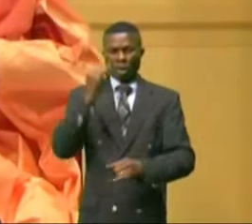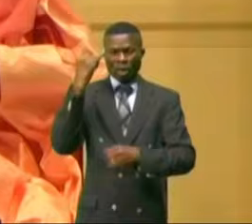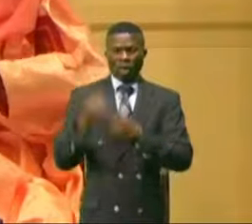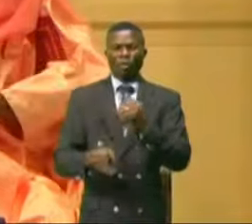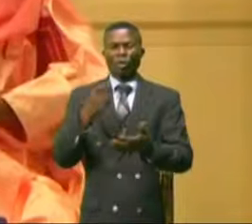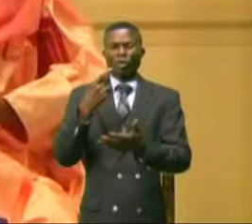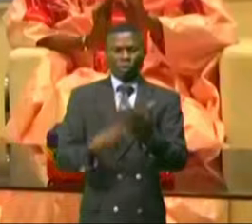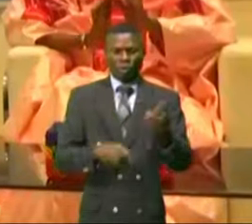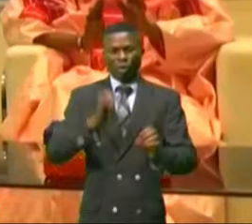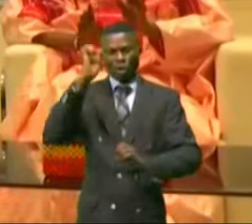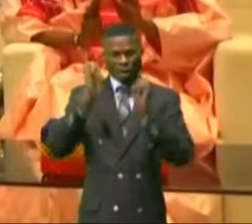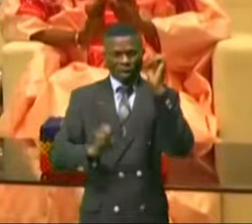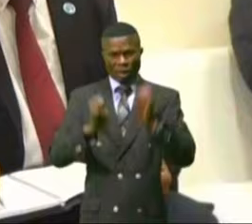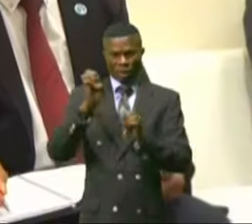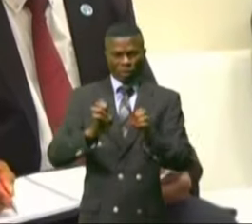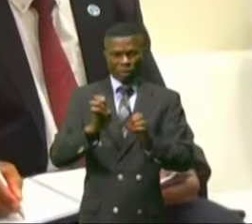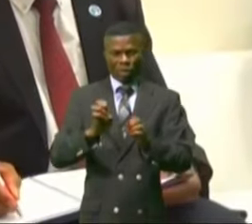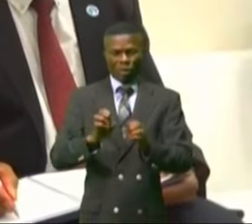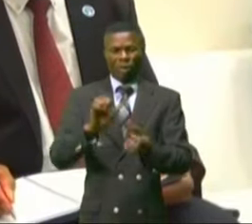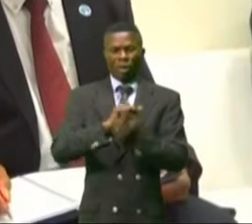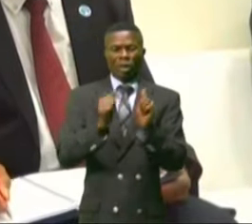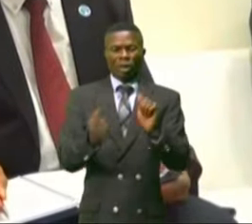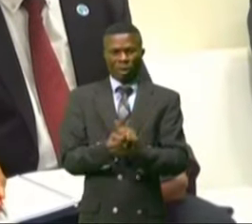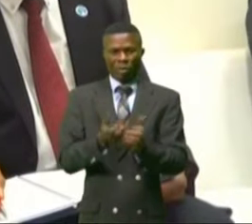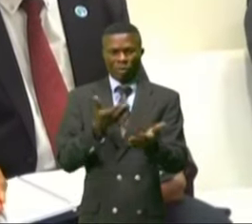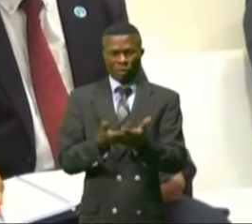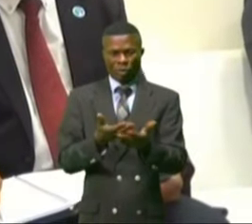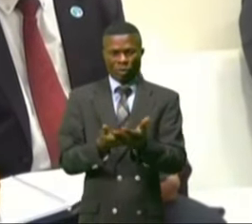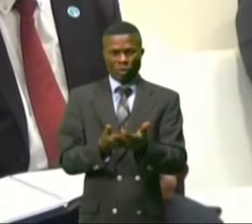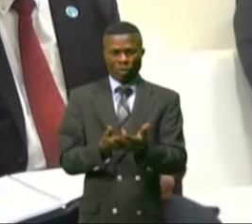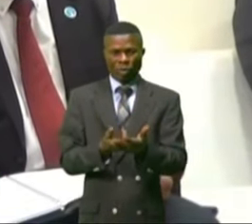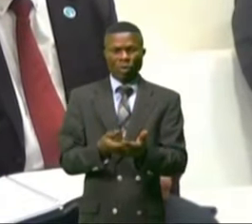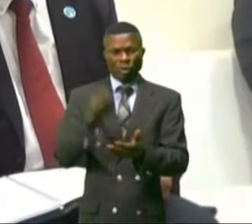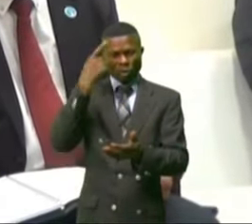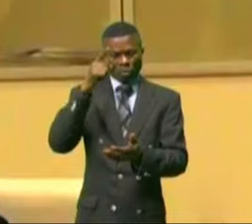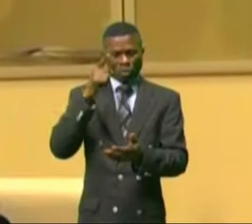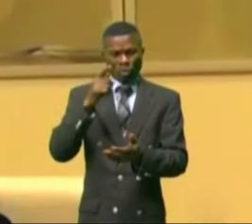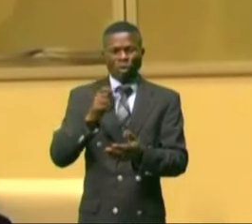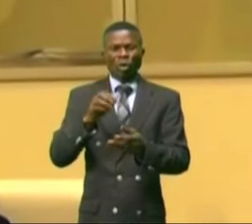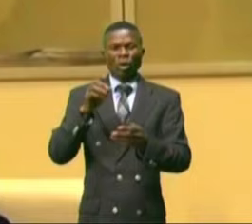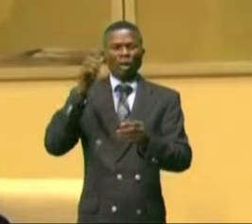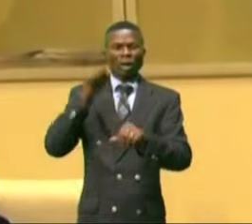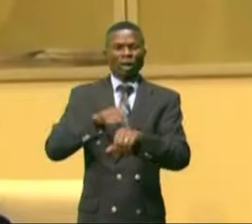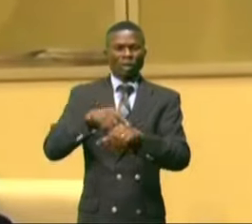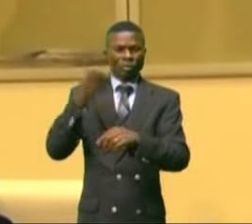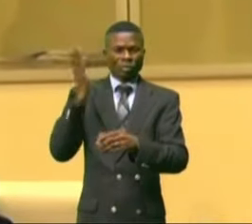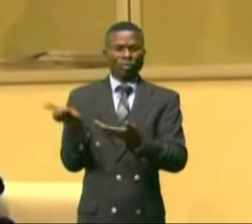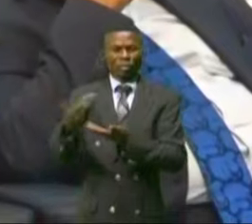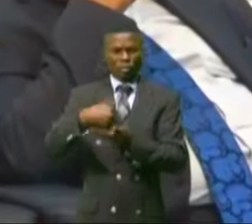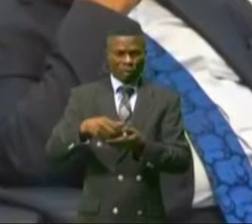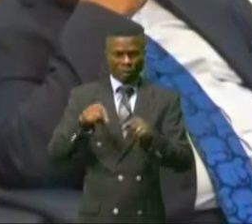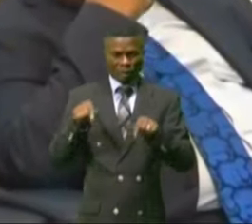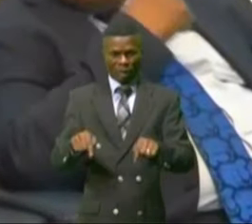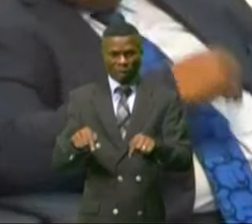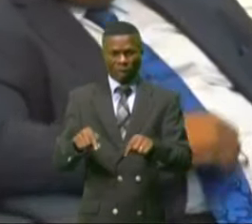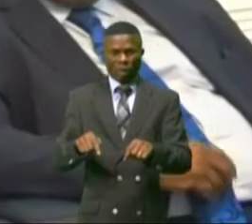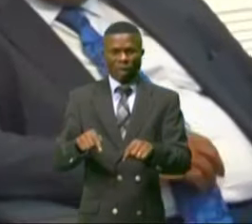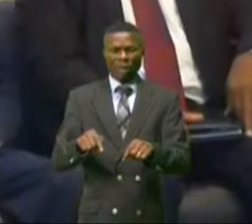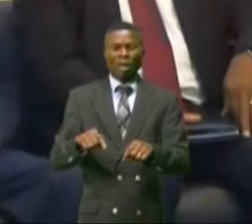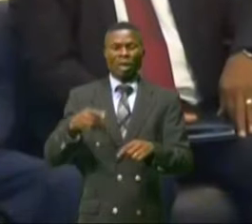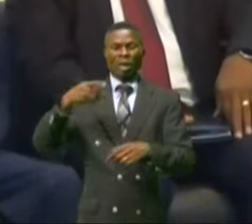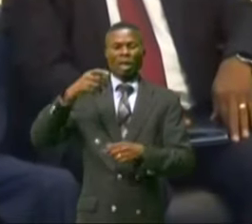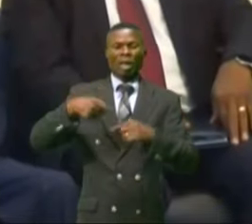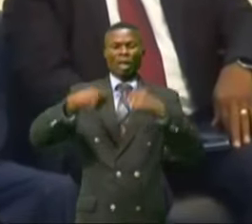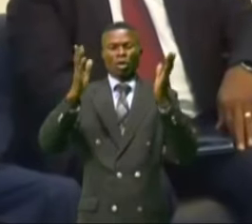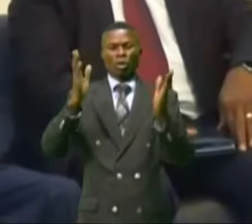discussions, l'évaluation à mi-parcours du processus au regard de la dernière donne, le retour dans son pays d'une figure de proue